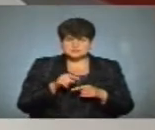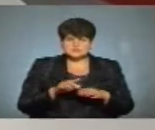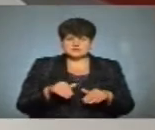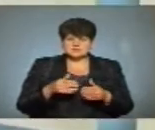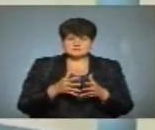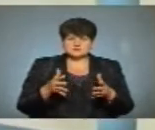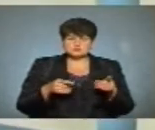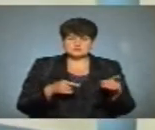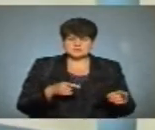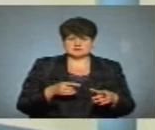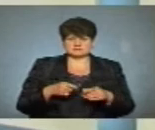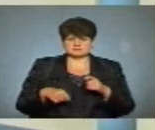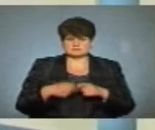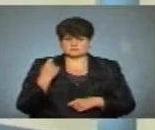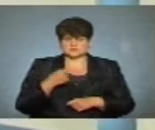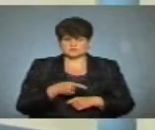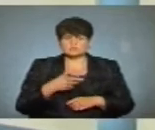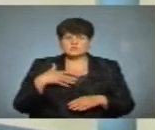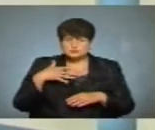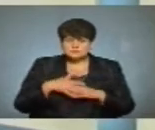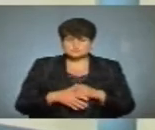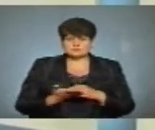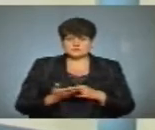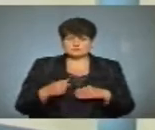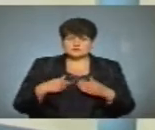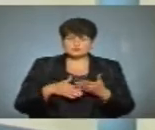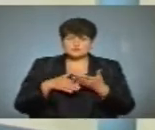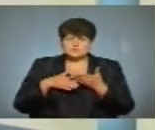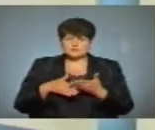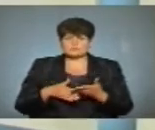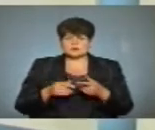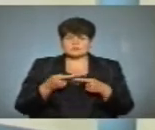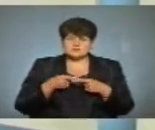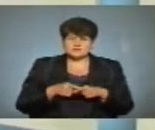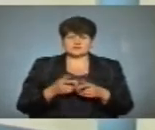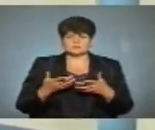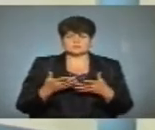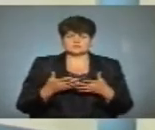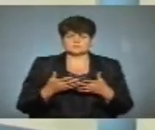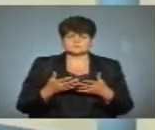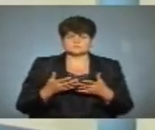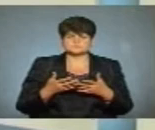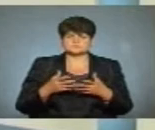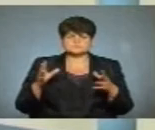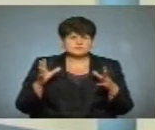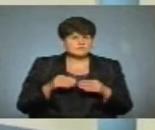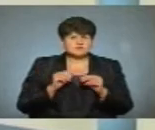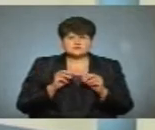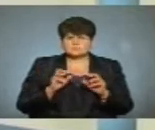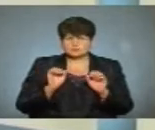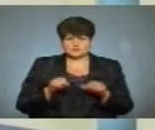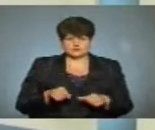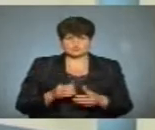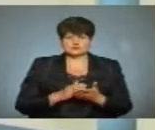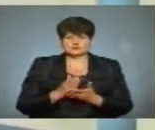більше їм шкоди, і вони розуміють це. Тобто вони допомагають як технікою, так і відповідно всім, чим можуть.